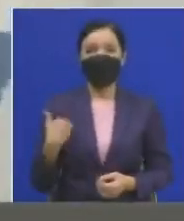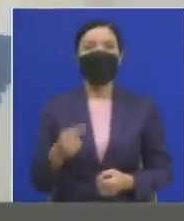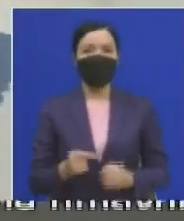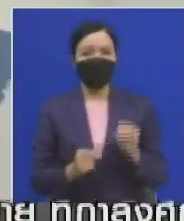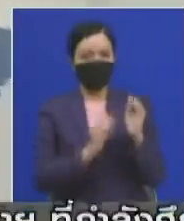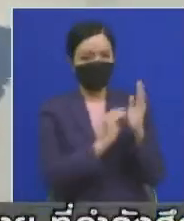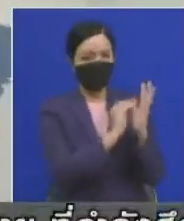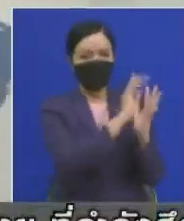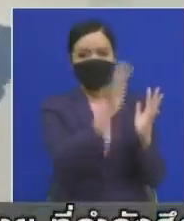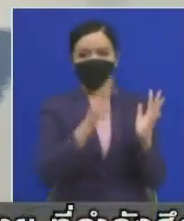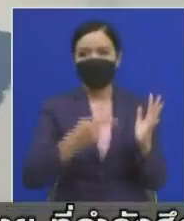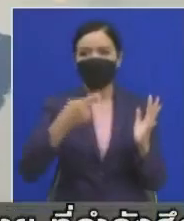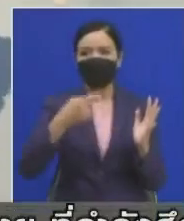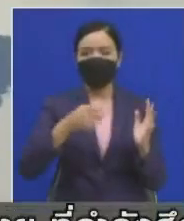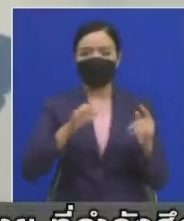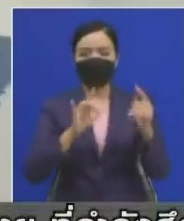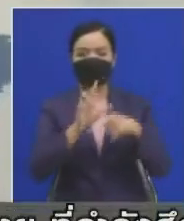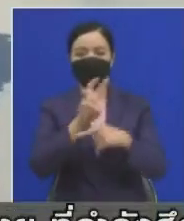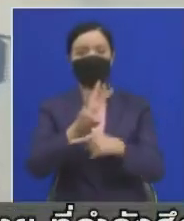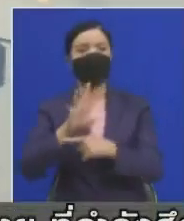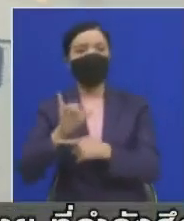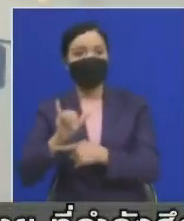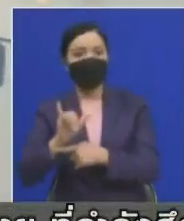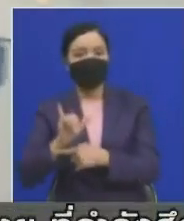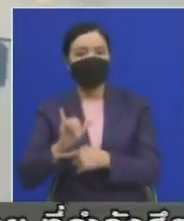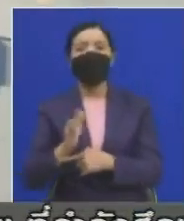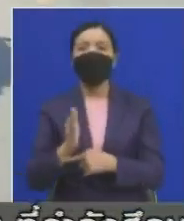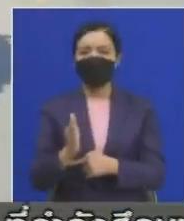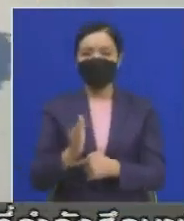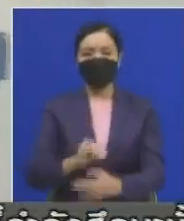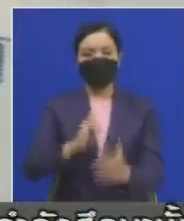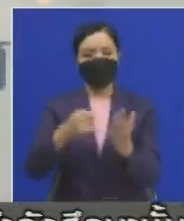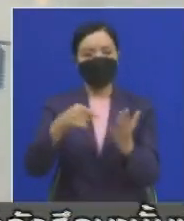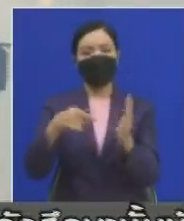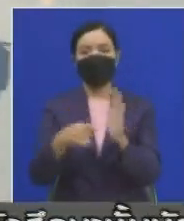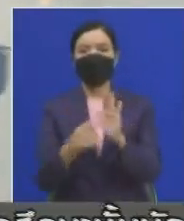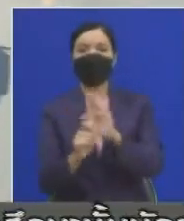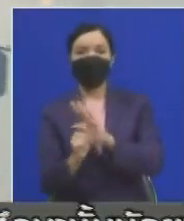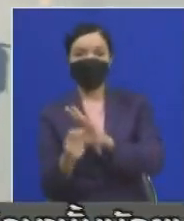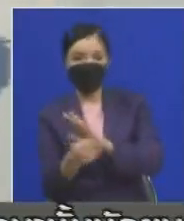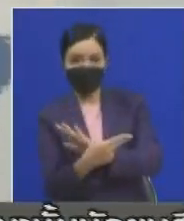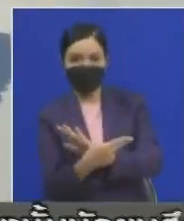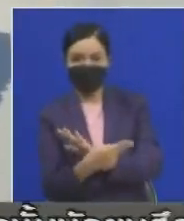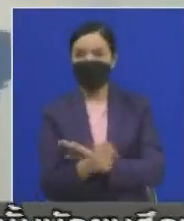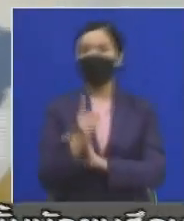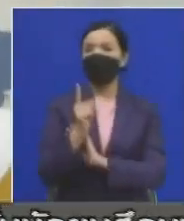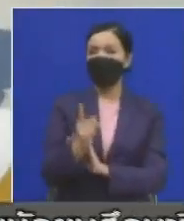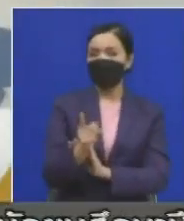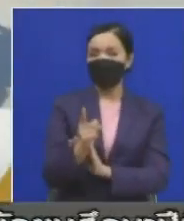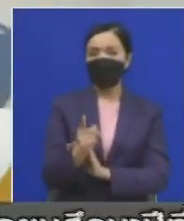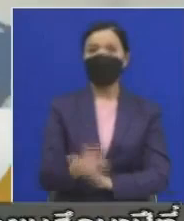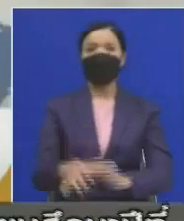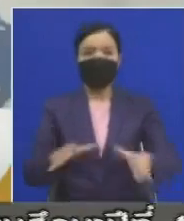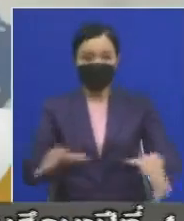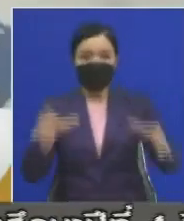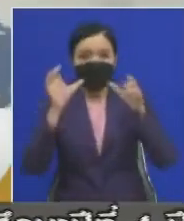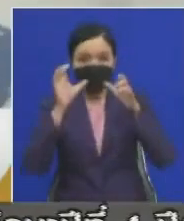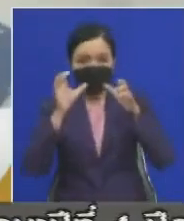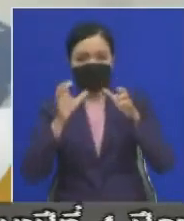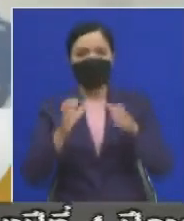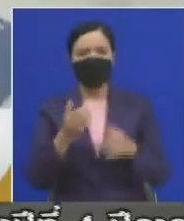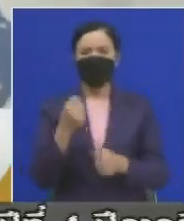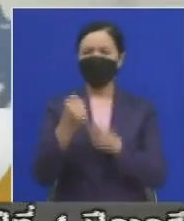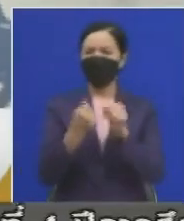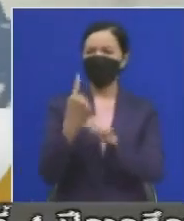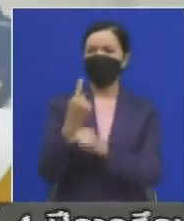แค้งไปในพืนที่ตำบระบม อําเภีรลญสัฟจัหัดอุทัยธานีจุดเดียวที่โอิเกิเสือออกมากแลทใ ม